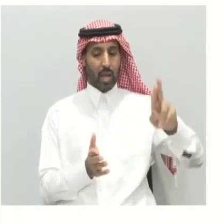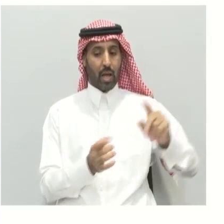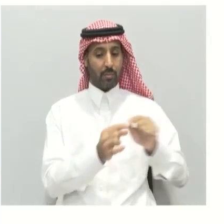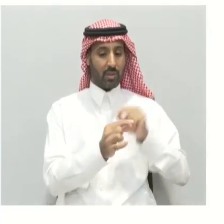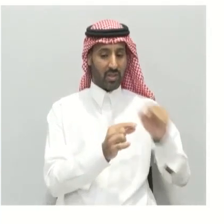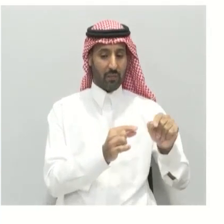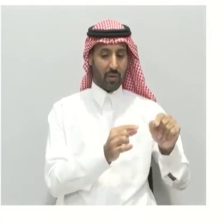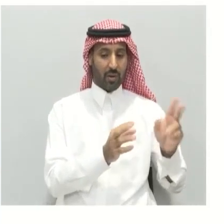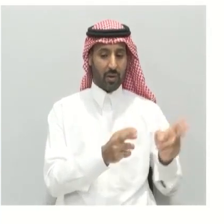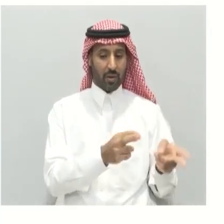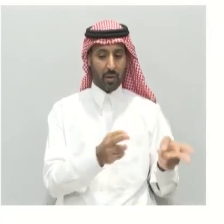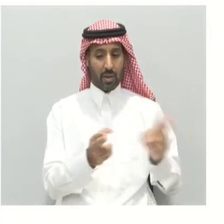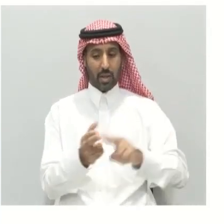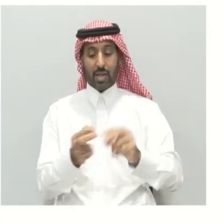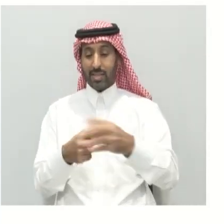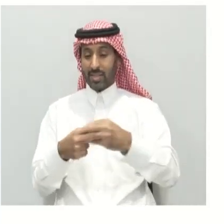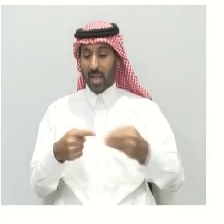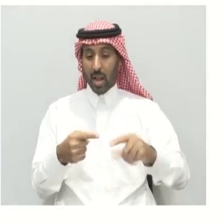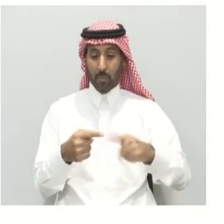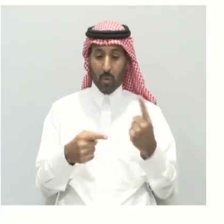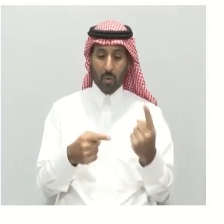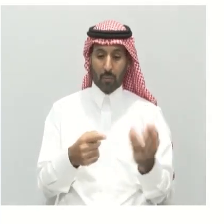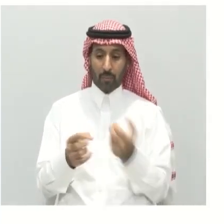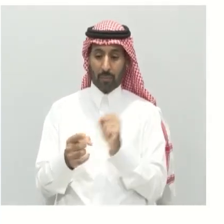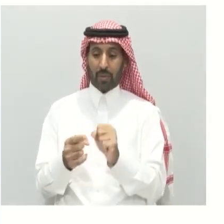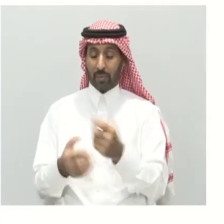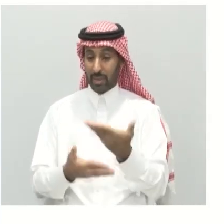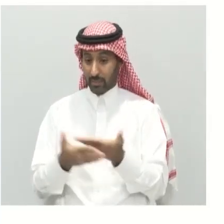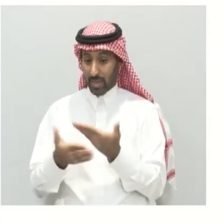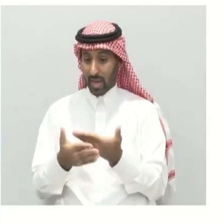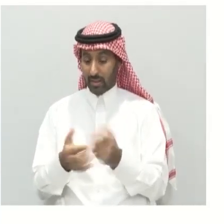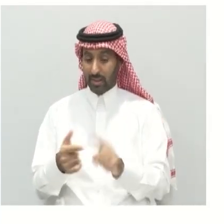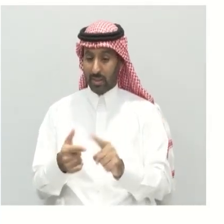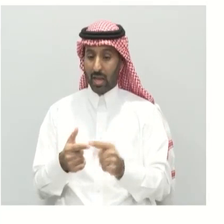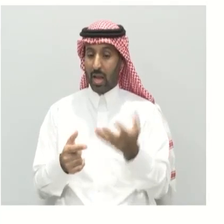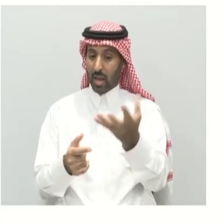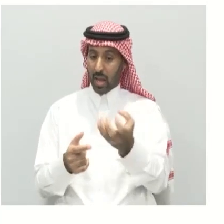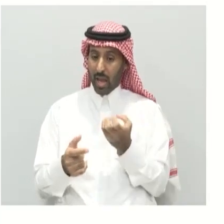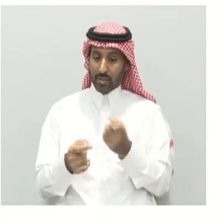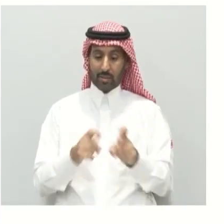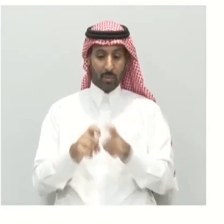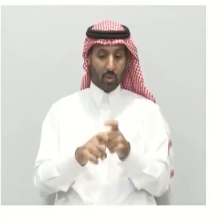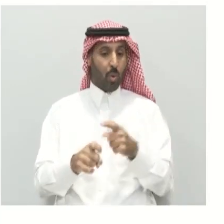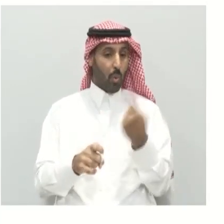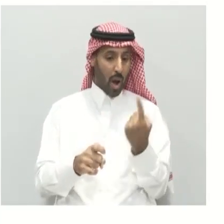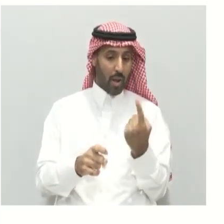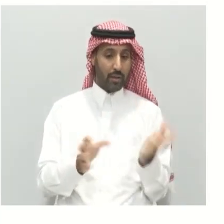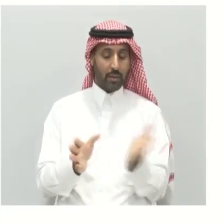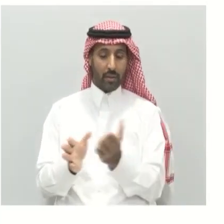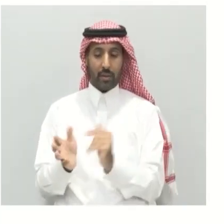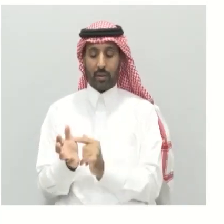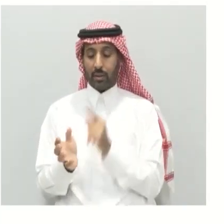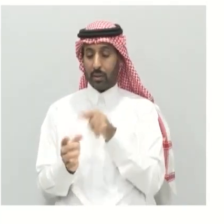صفر الى سالب واحد من كان متعادل الى كاسب الكترون واحد اذا في هذه